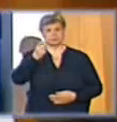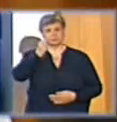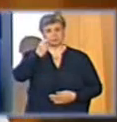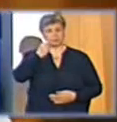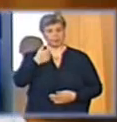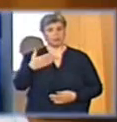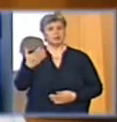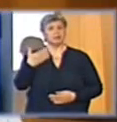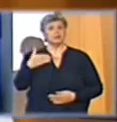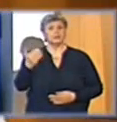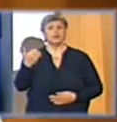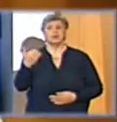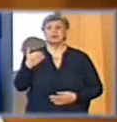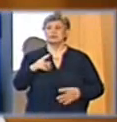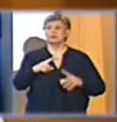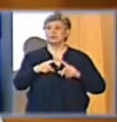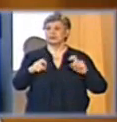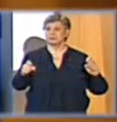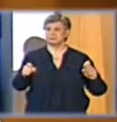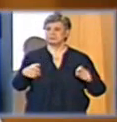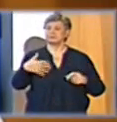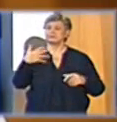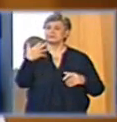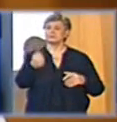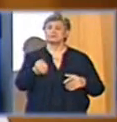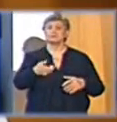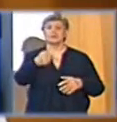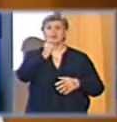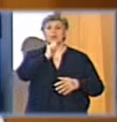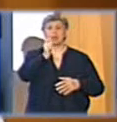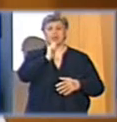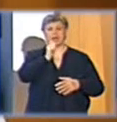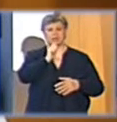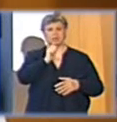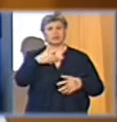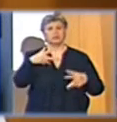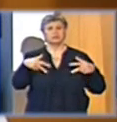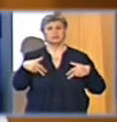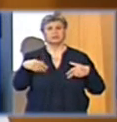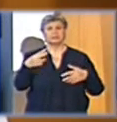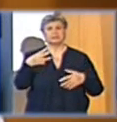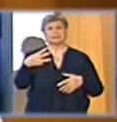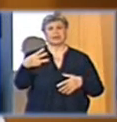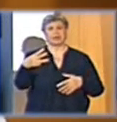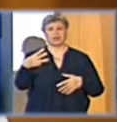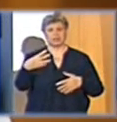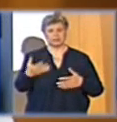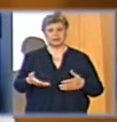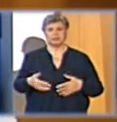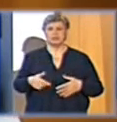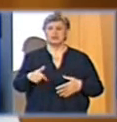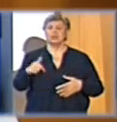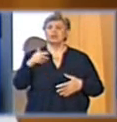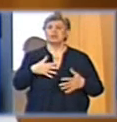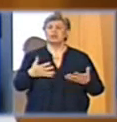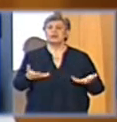ρωτήσω το εξής. Σας εκφράζει η δήλωση του κυρίου Ξηδάκη, σαν κυβέρνηση εννοώ, ότι δεν είναι τραγικό να διαβάζετε το Κοράνι στην Αγία